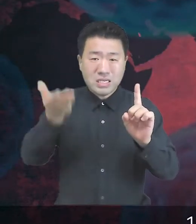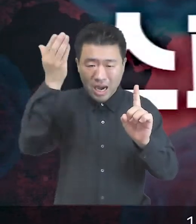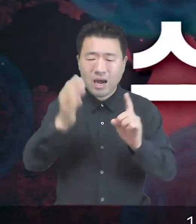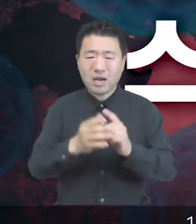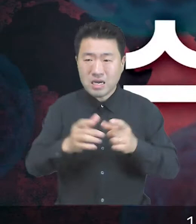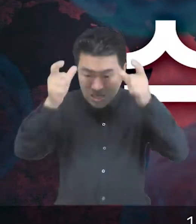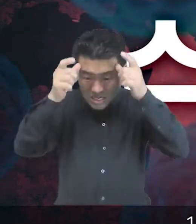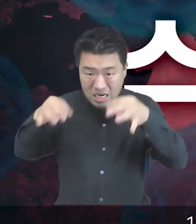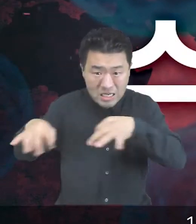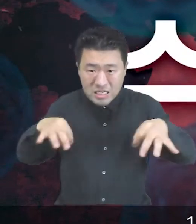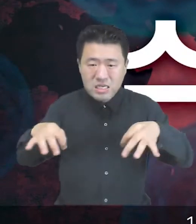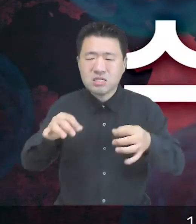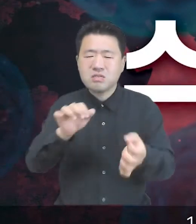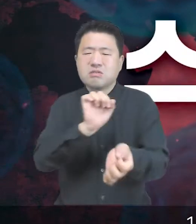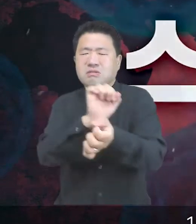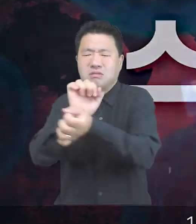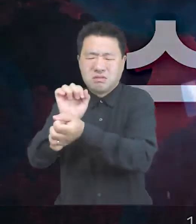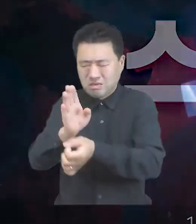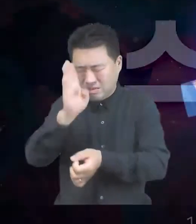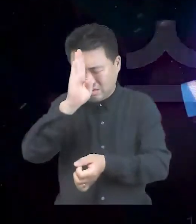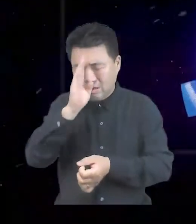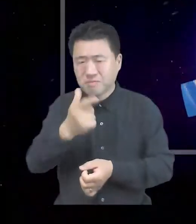사망한 스페인 독감이 있었습니다.